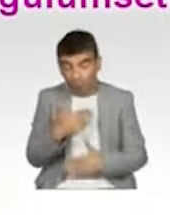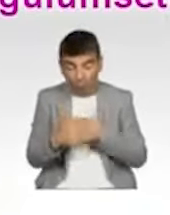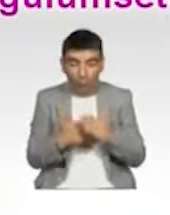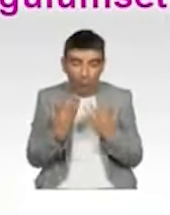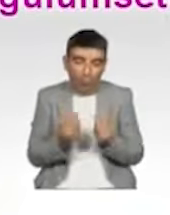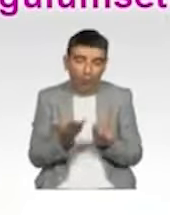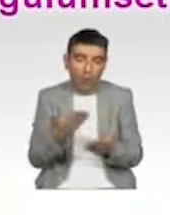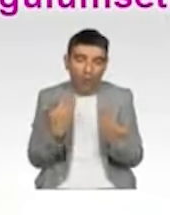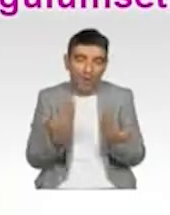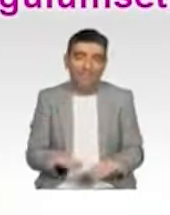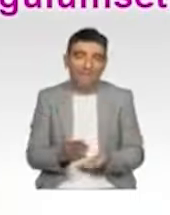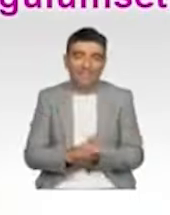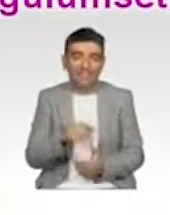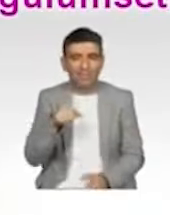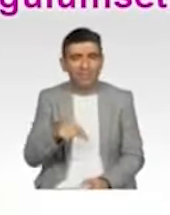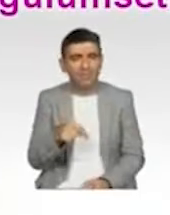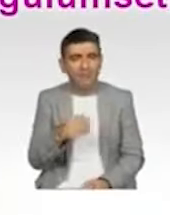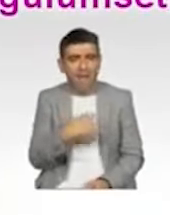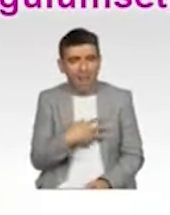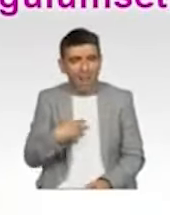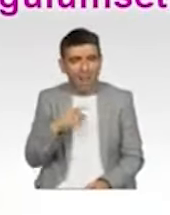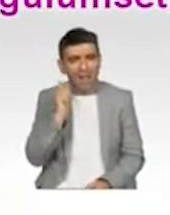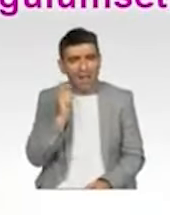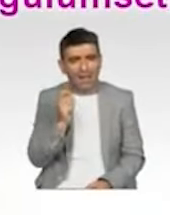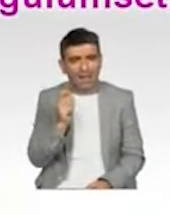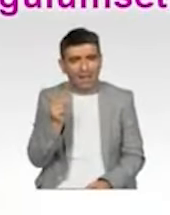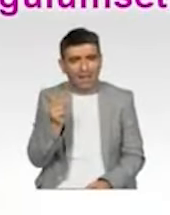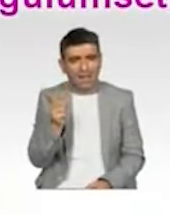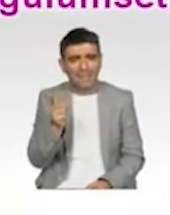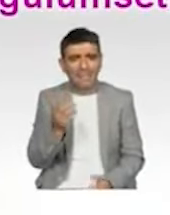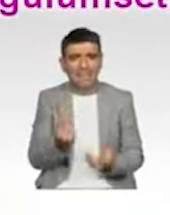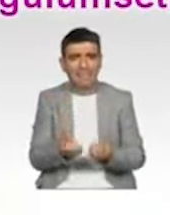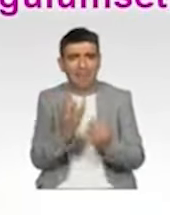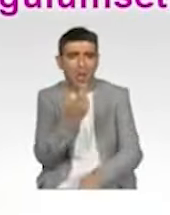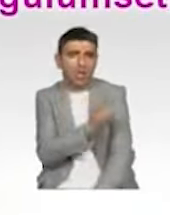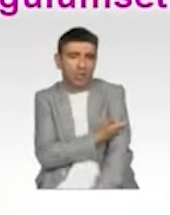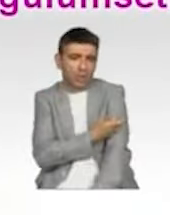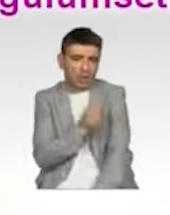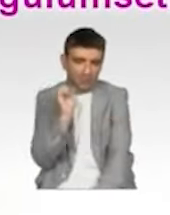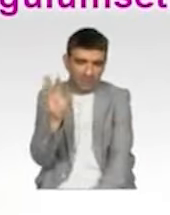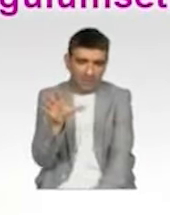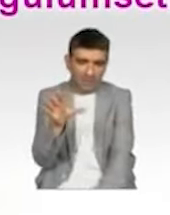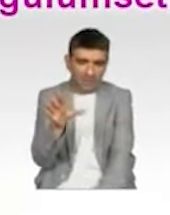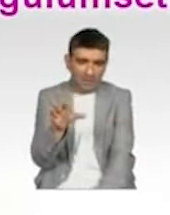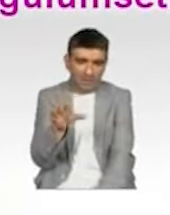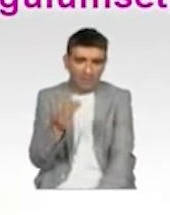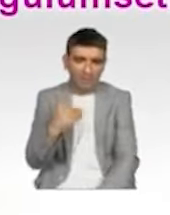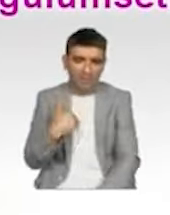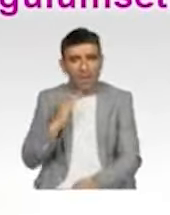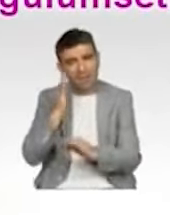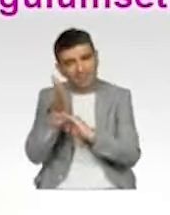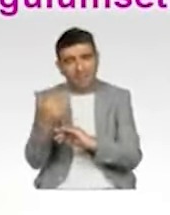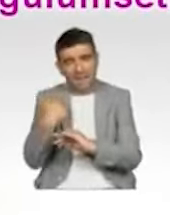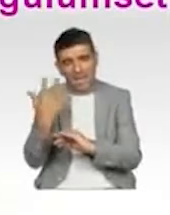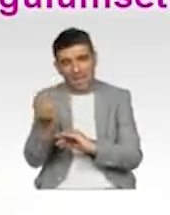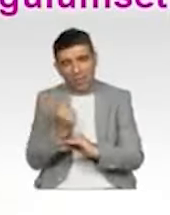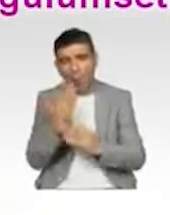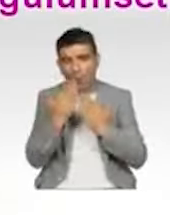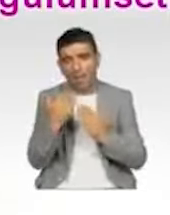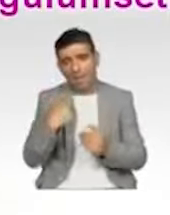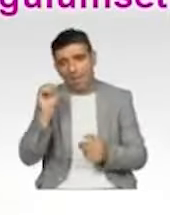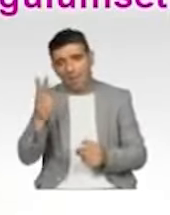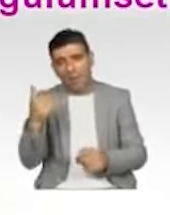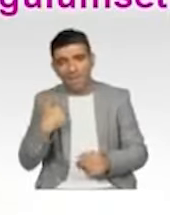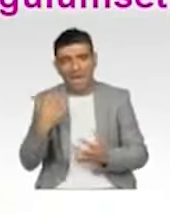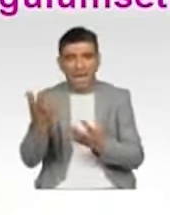bilirler. Şu an neredeler? Anneanneler mi? Şu an anneanneyle ama sabah kreşe bıraktım. Hı-hı. Zaten çıkışa ben alacağım okuldan. Okula ben bırakıyorum, ben